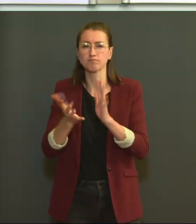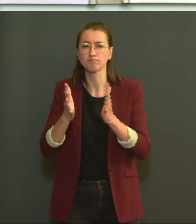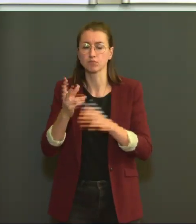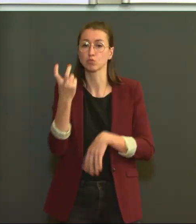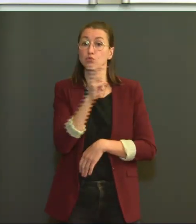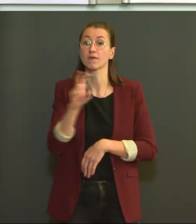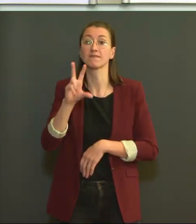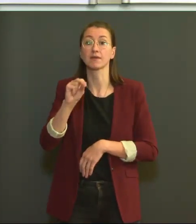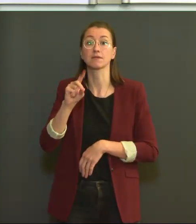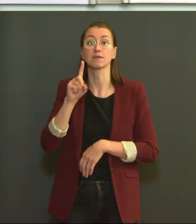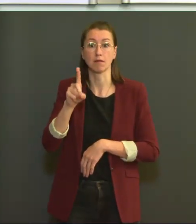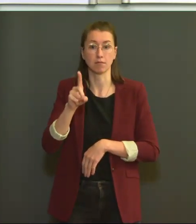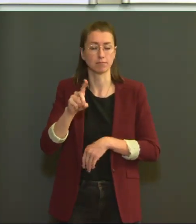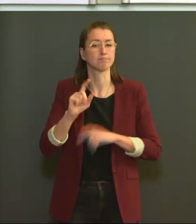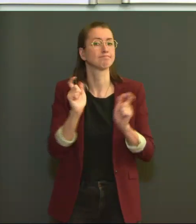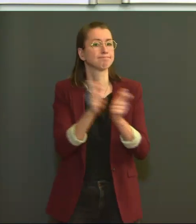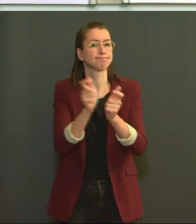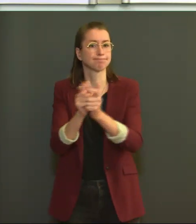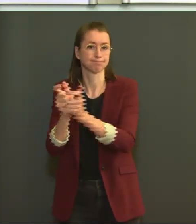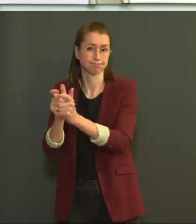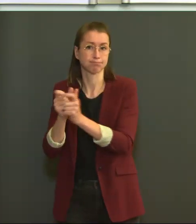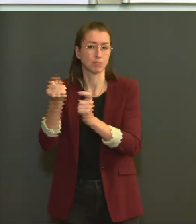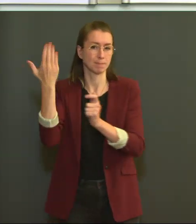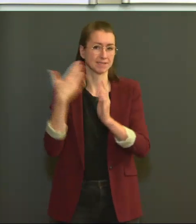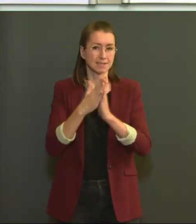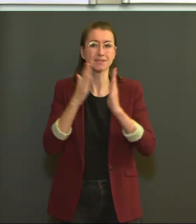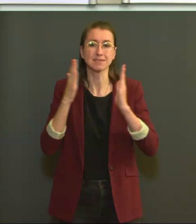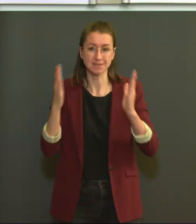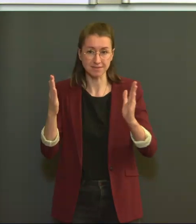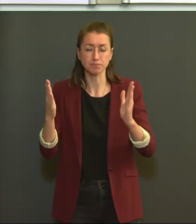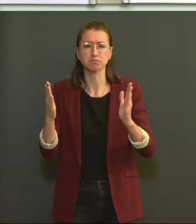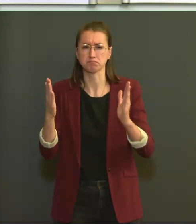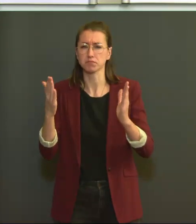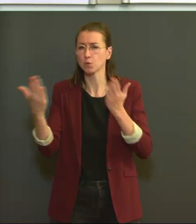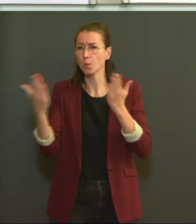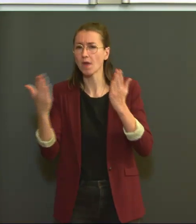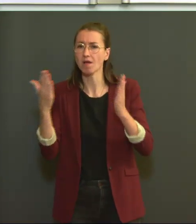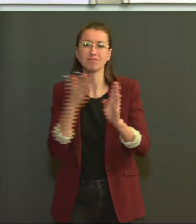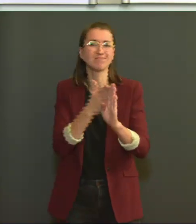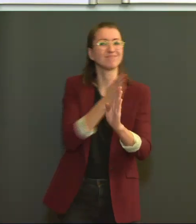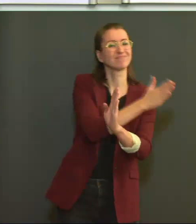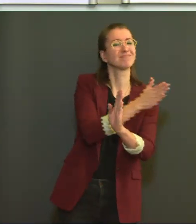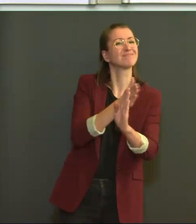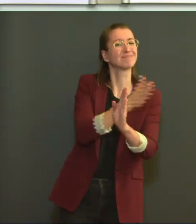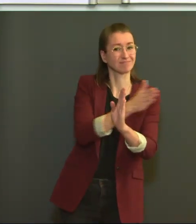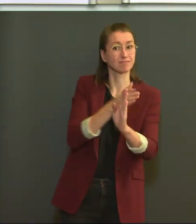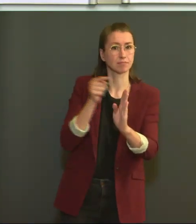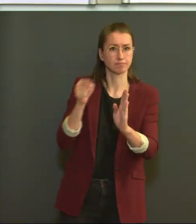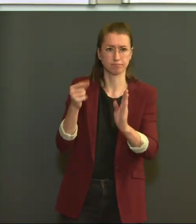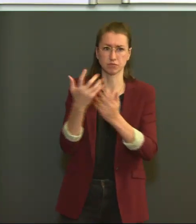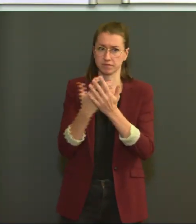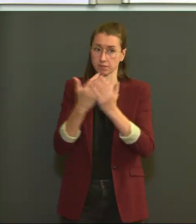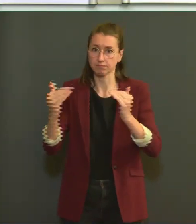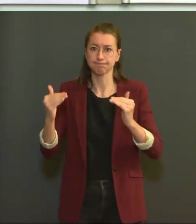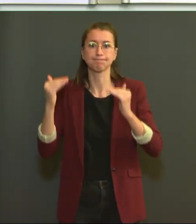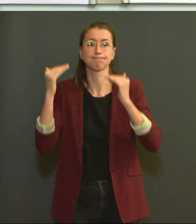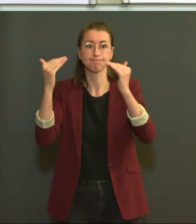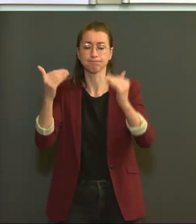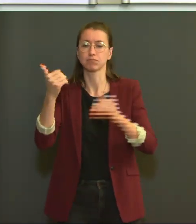diagnostiqués la semaine dernière, soit une augmentation de 60% par rapport à la semaine